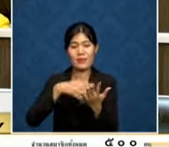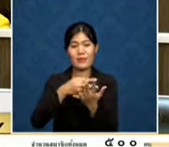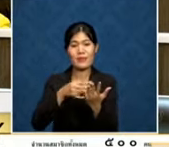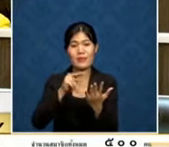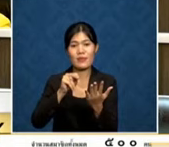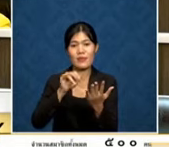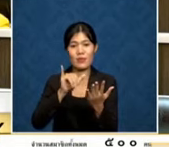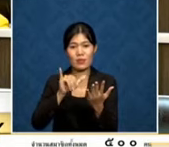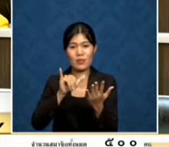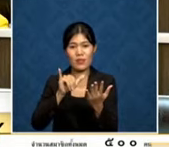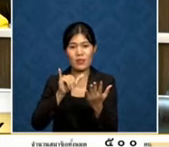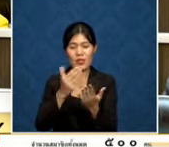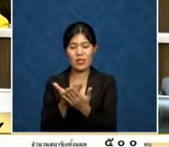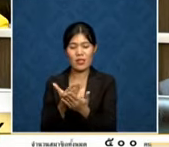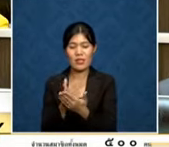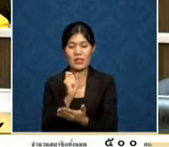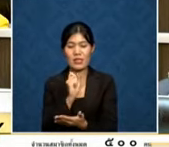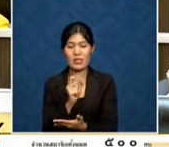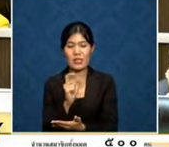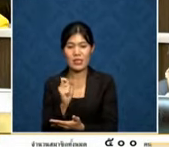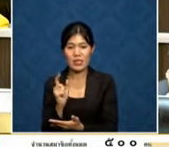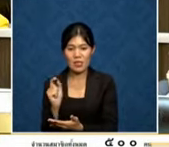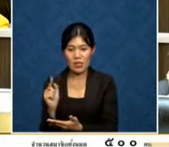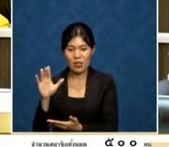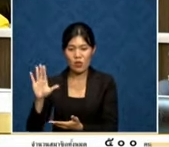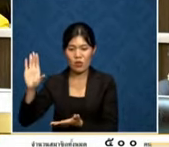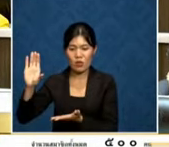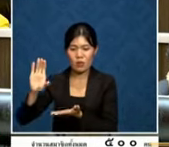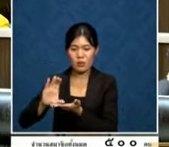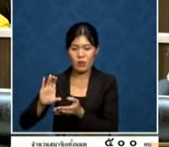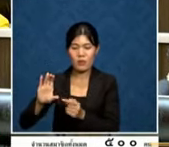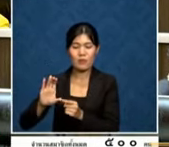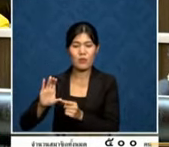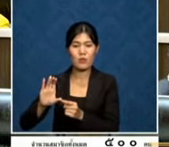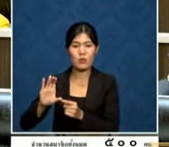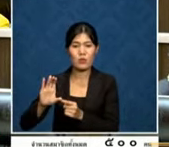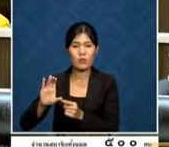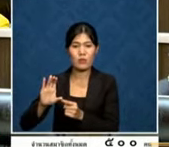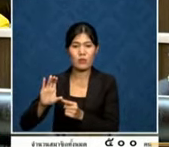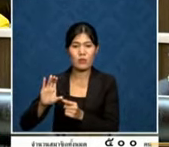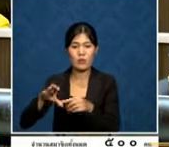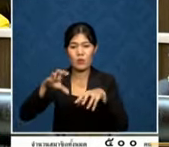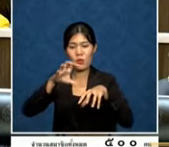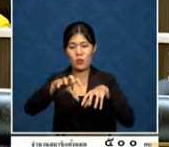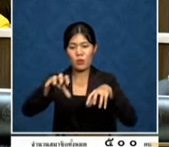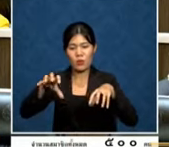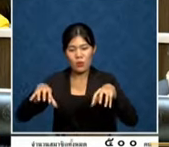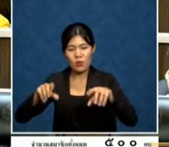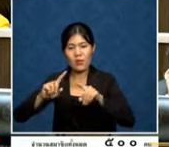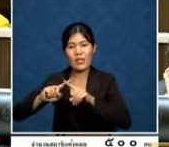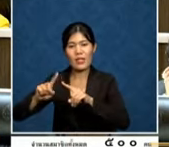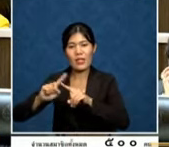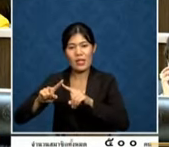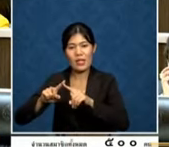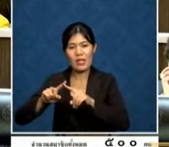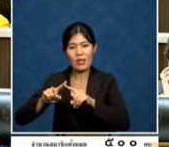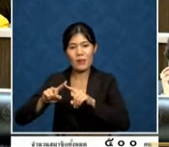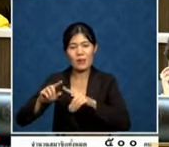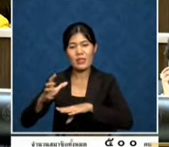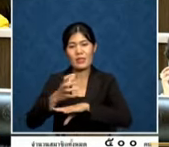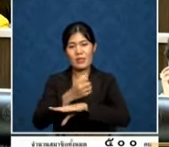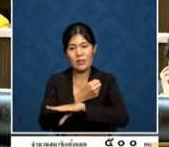ใช้งบประมาณที่สำนักงบประมาณและก็หน่วยงานหลักๆของประเทศไม่ว่าจะเป็นสภาพัฒนาเศรษฐกิจและสังคมแห่ง